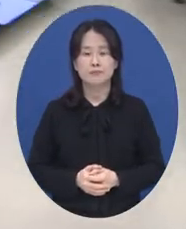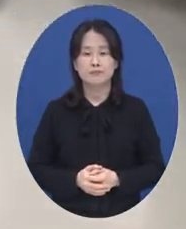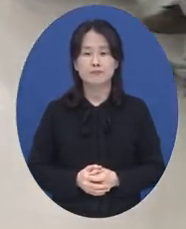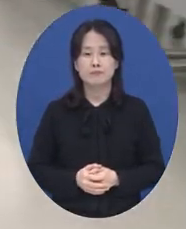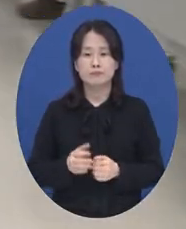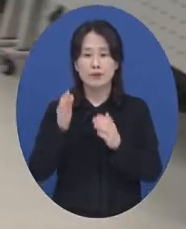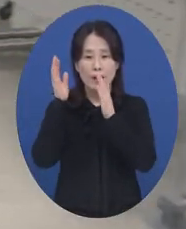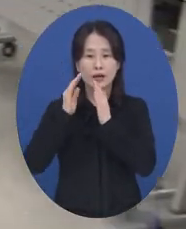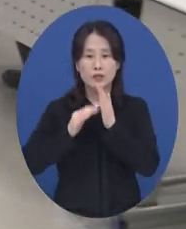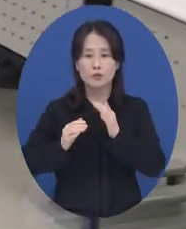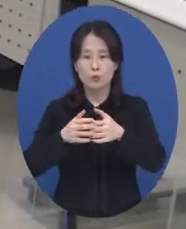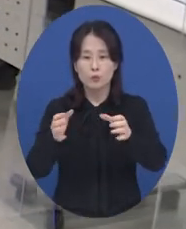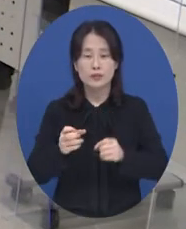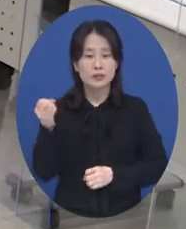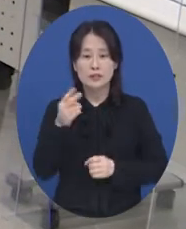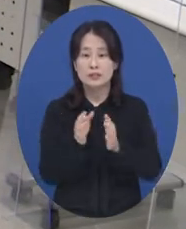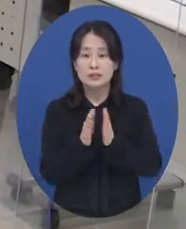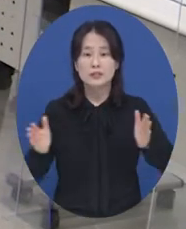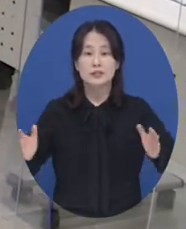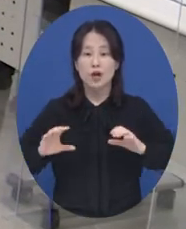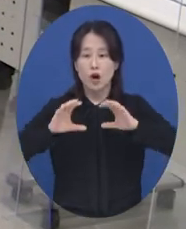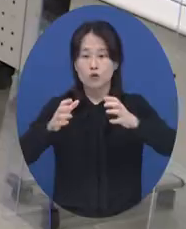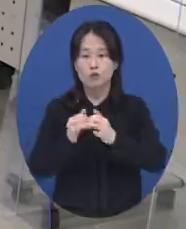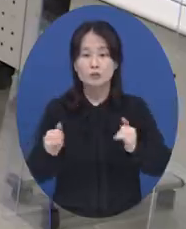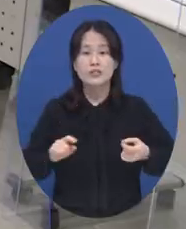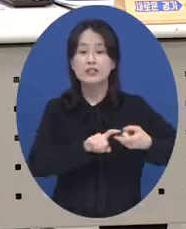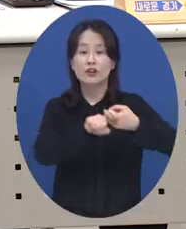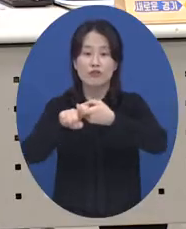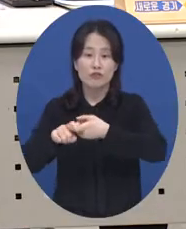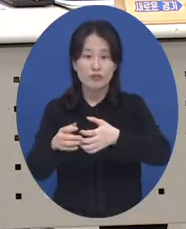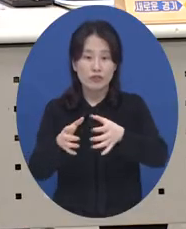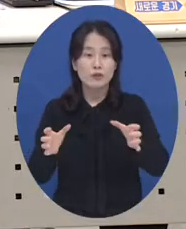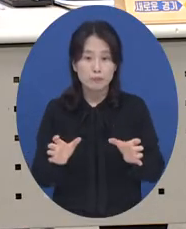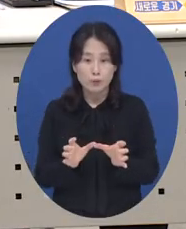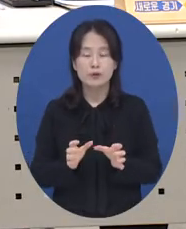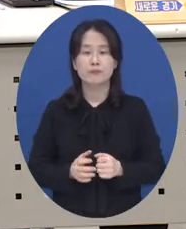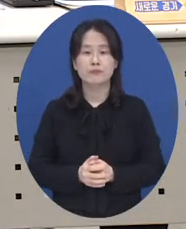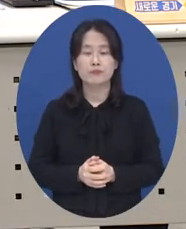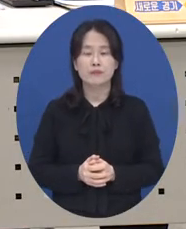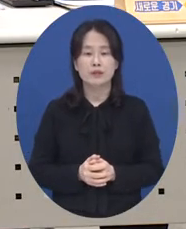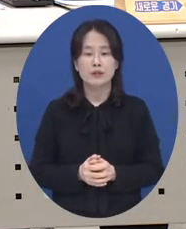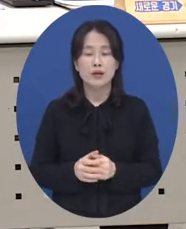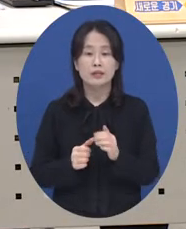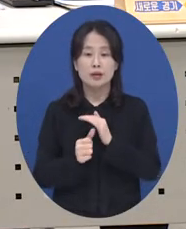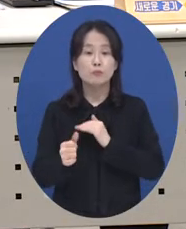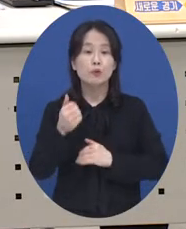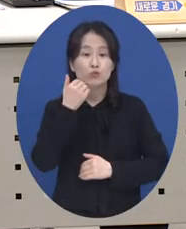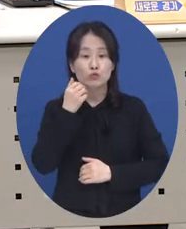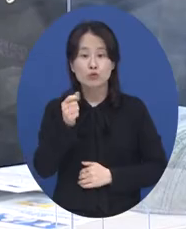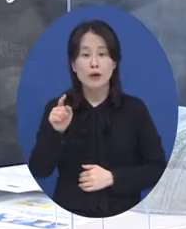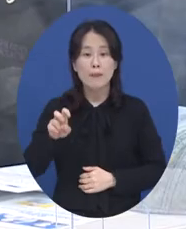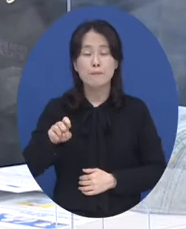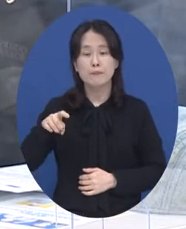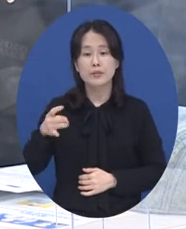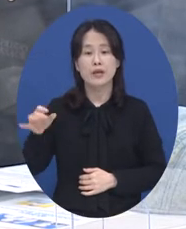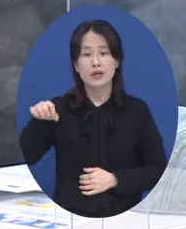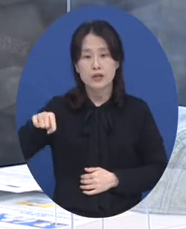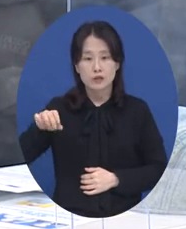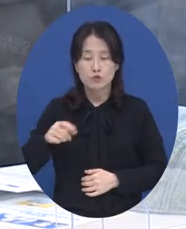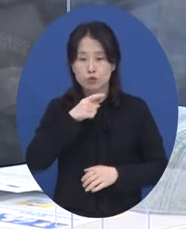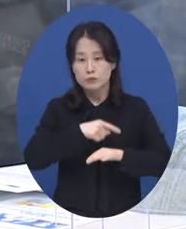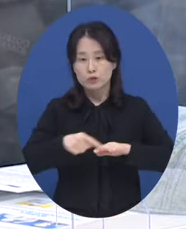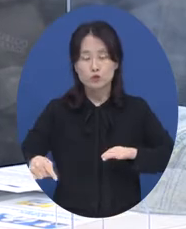이른바 개성공단 재개선언 범국민 연대회의. 연대회의 상임대표는 함세웅